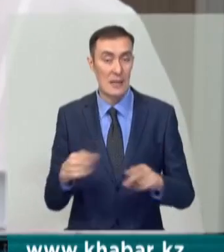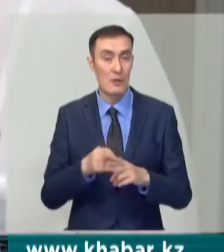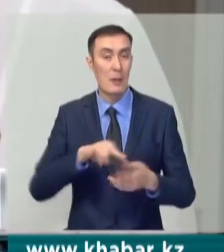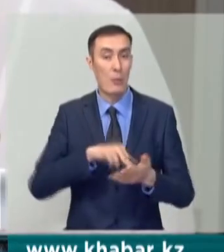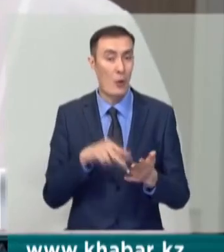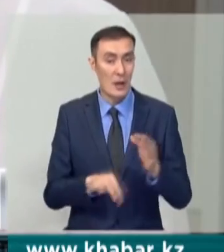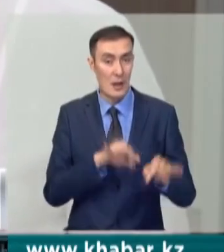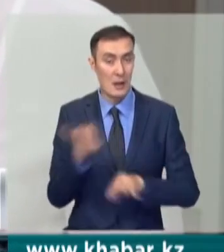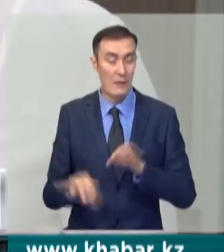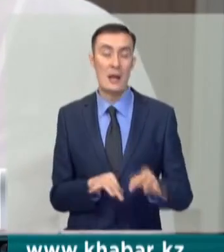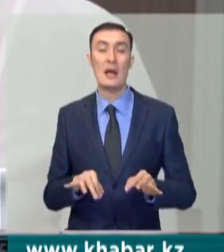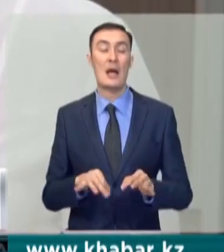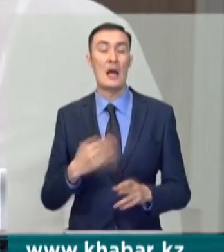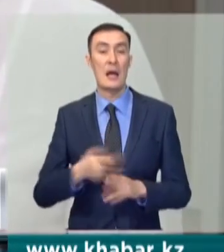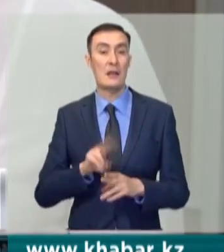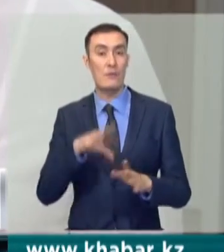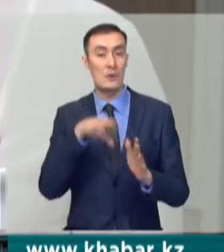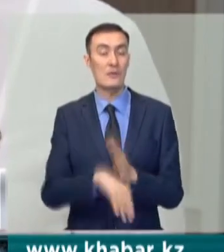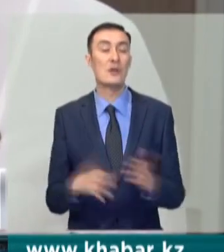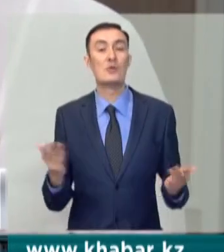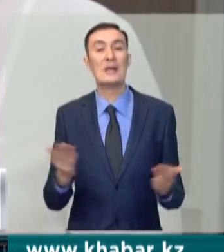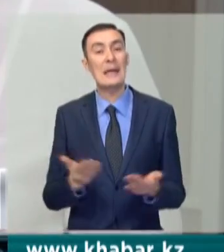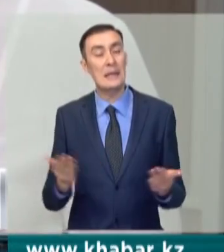проектов. Эти проекты касаются как и